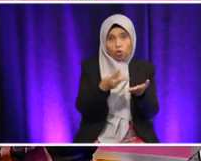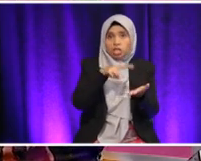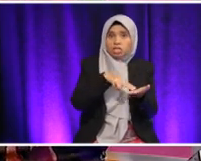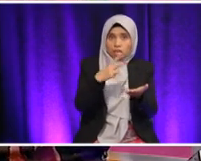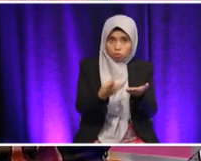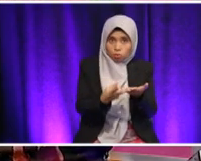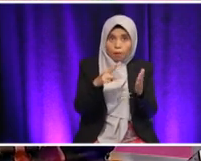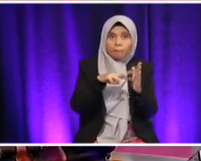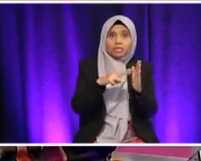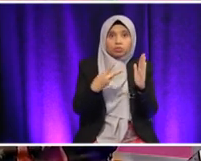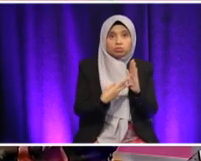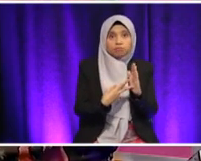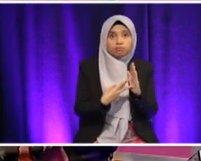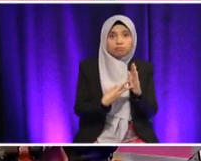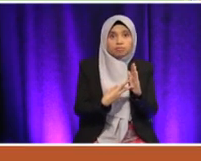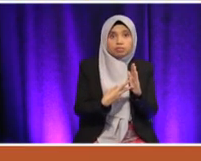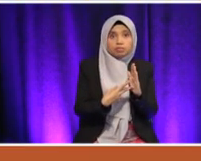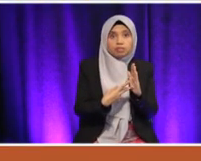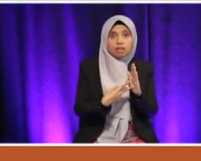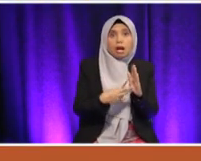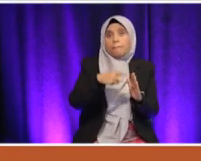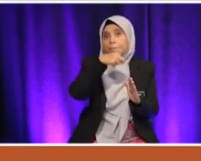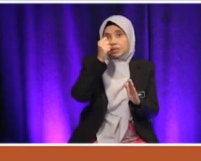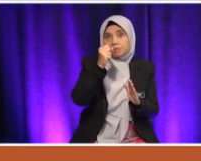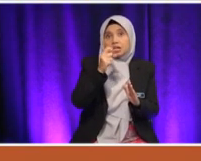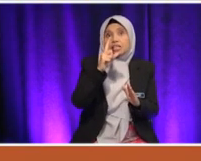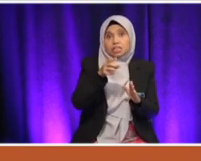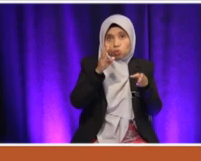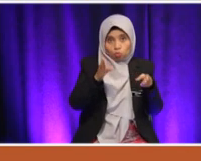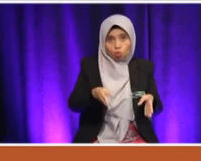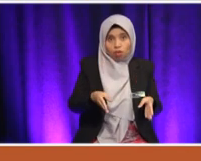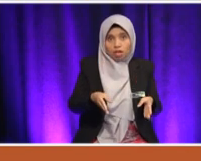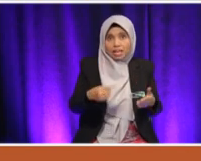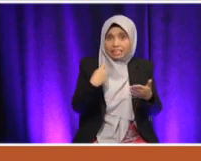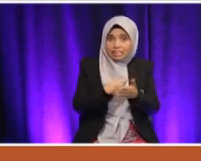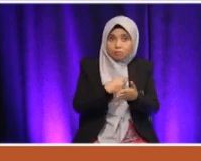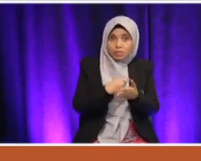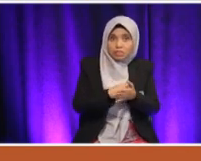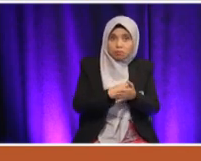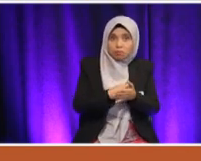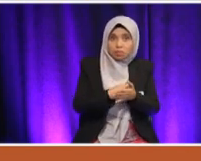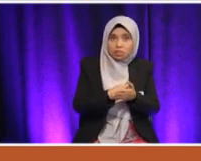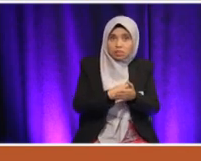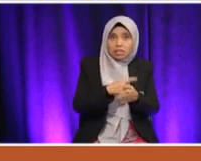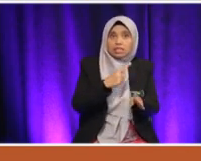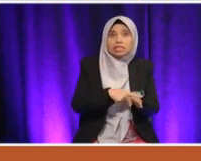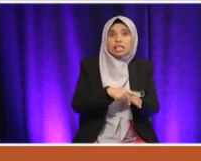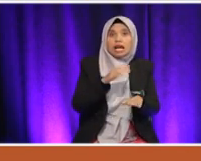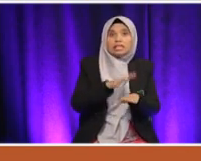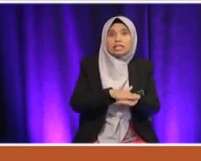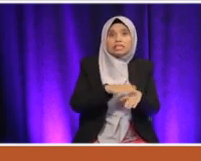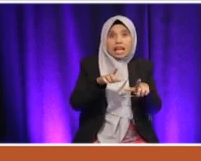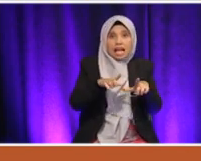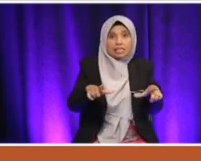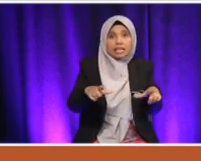dulu oke jatuh bermaksud keadaan yang menyebabkan seseorang secara tiba-tiba berada di lantai tanah atau tempat yang lebih